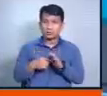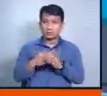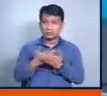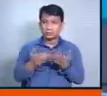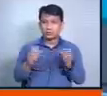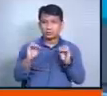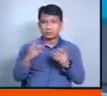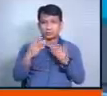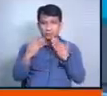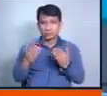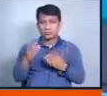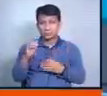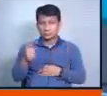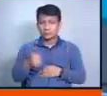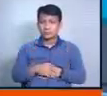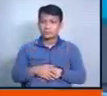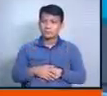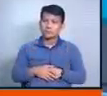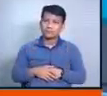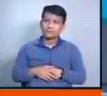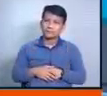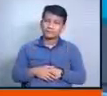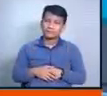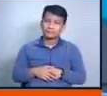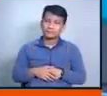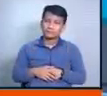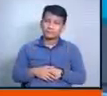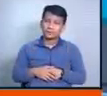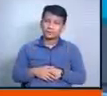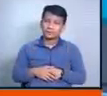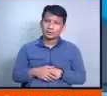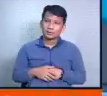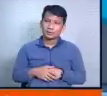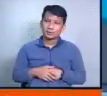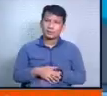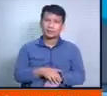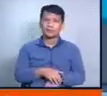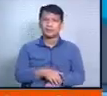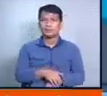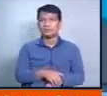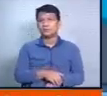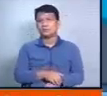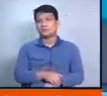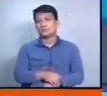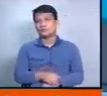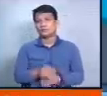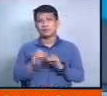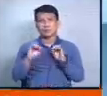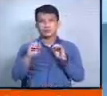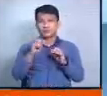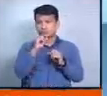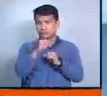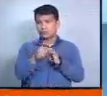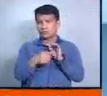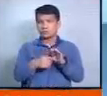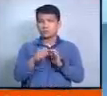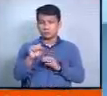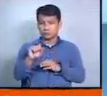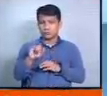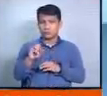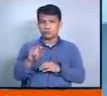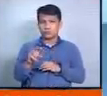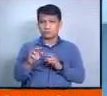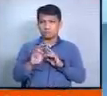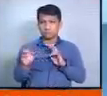sir. Sige po. Salamat po na marami, sir. Magandang tanghali po, sir. Magandang tanghali rin po, sir. Sir, sure na sure na ito. Kasi pag sosya ang